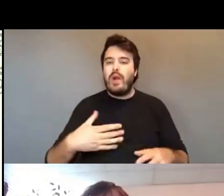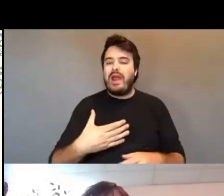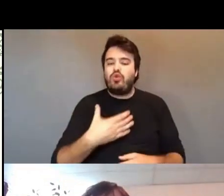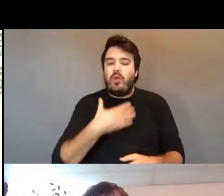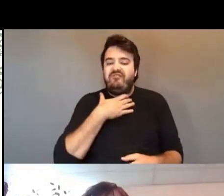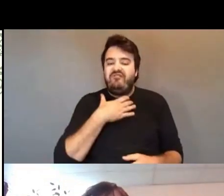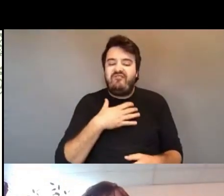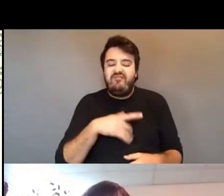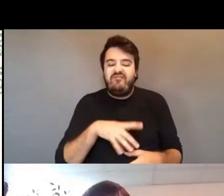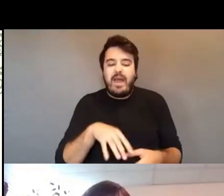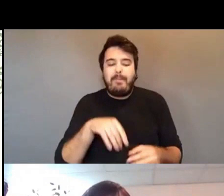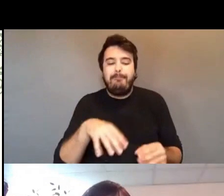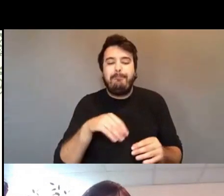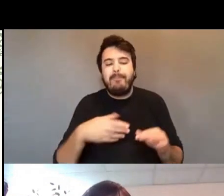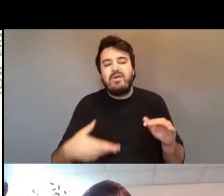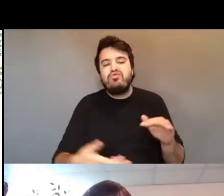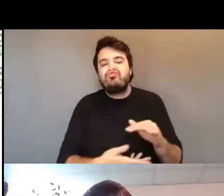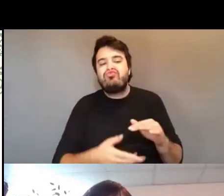étouffer